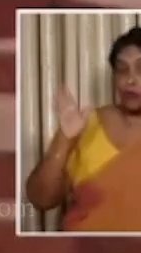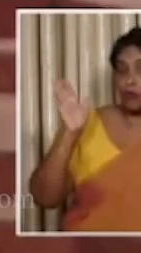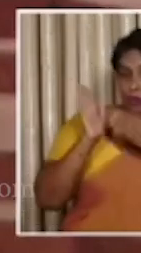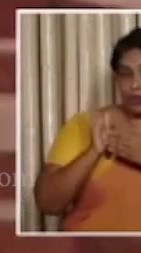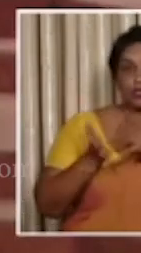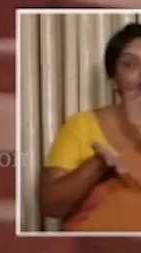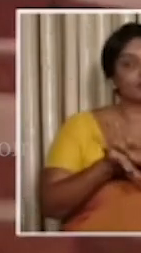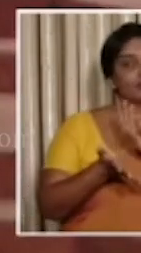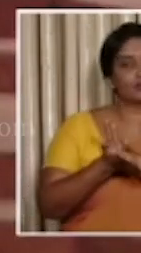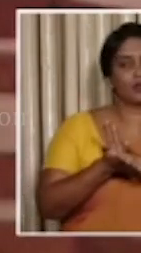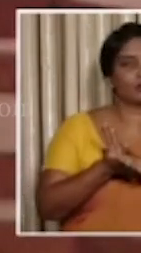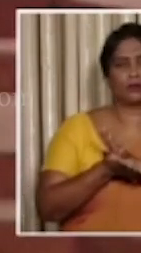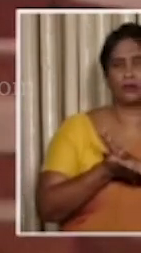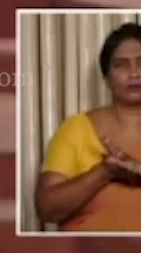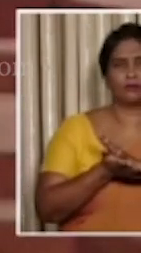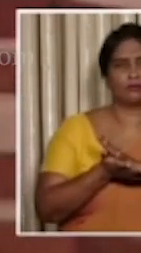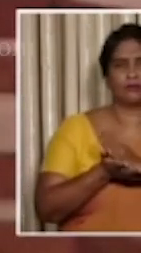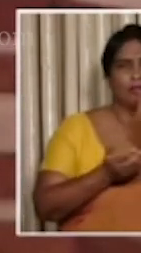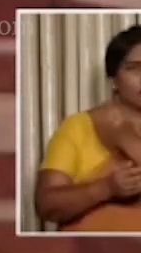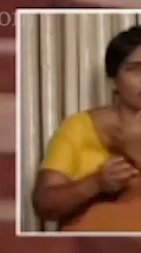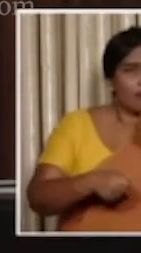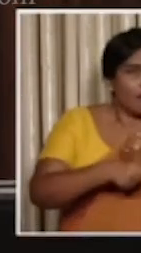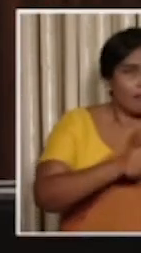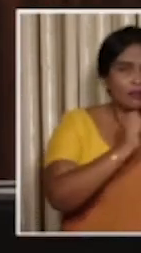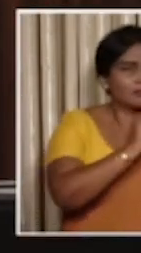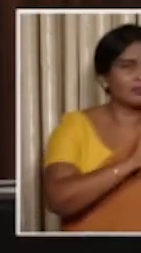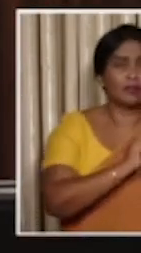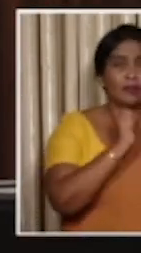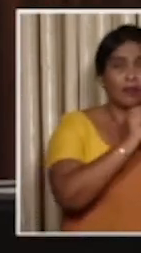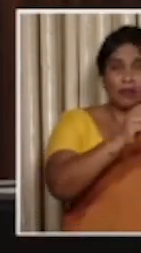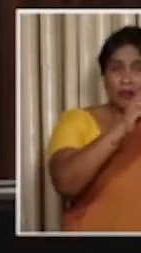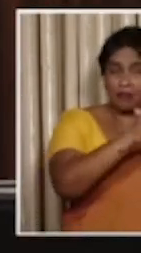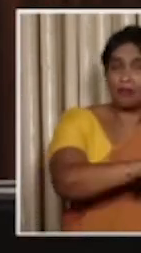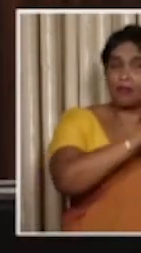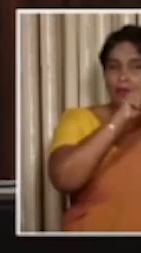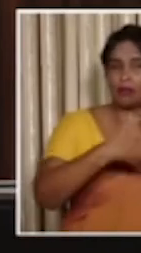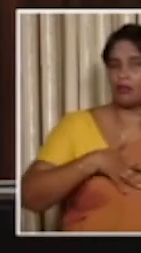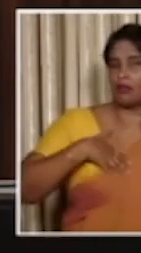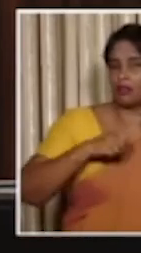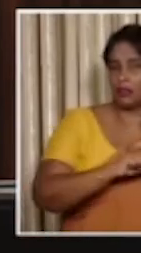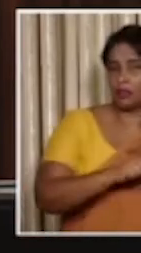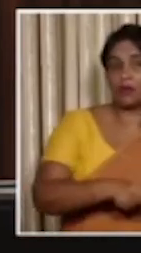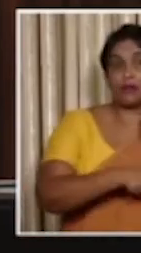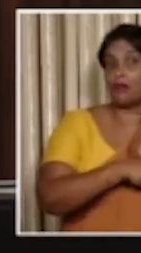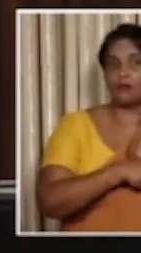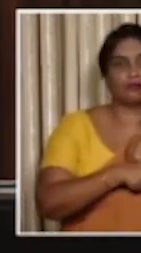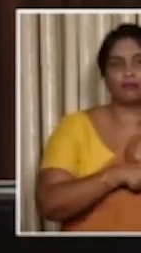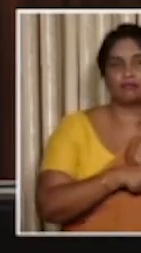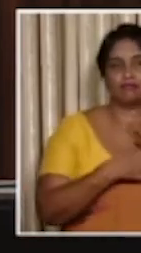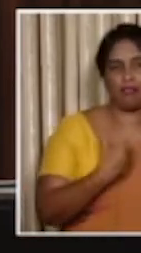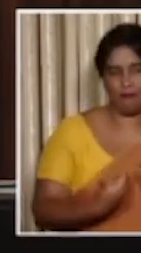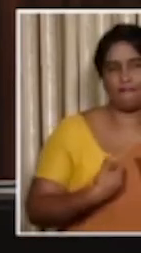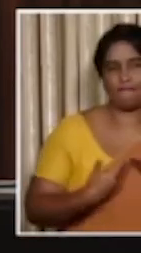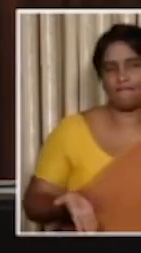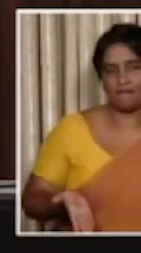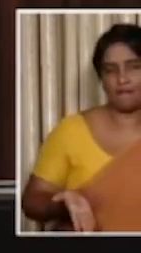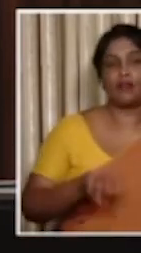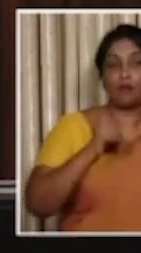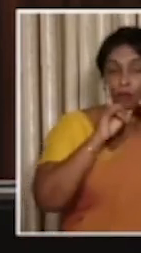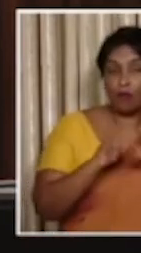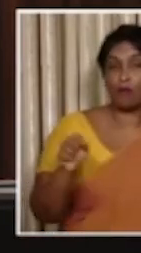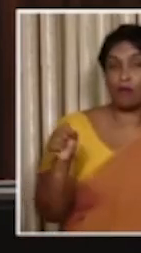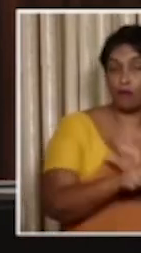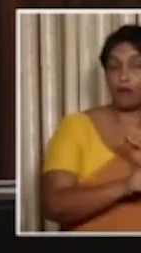ජනතාව සතුටුපත් නොවන රාජ්‍ය සේවයක් සහ සේවයේ යෙදෙන අය තෘප්තිමත් නොවන රාජ්‍ය සේවයක් අපි සපුව තිබෙනවා. එනිසා අපේ